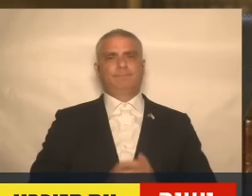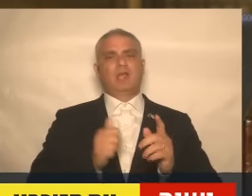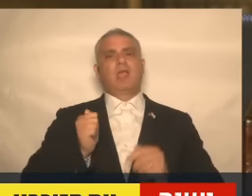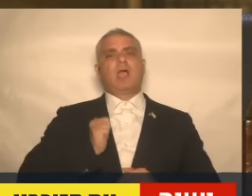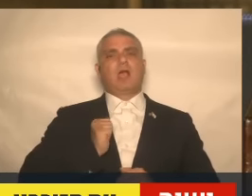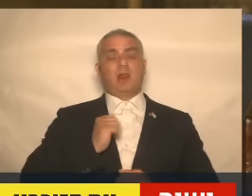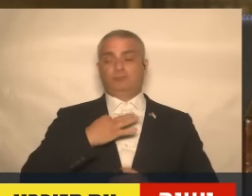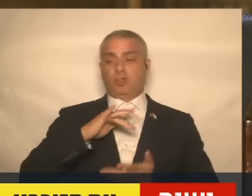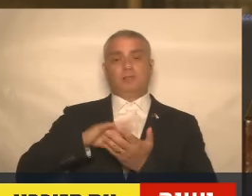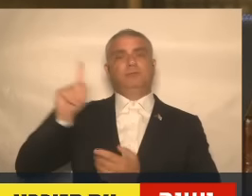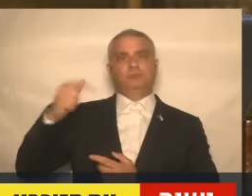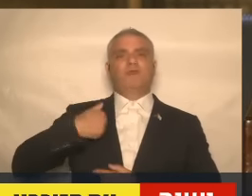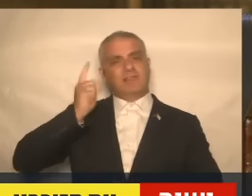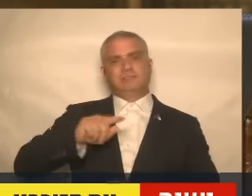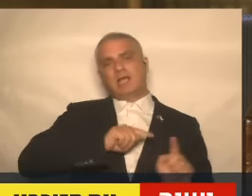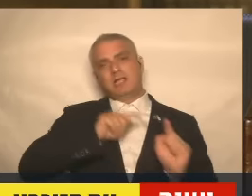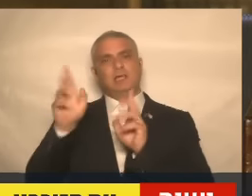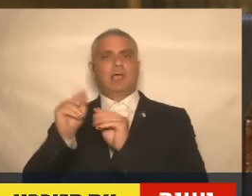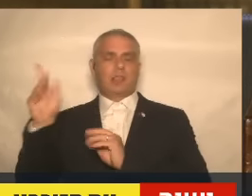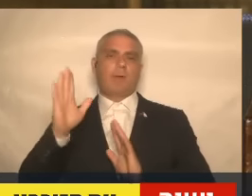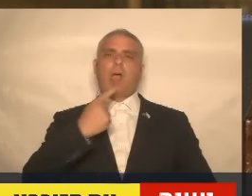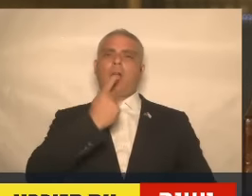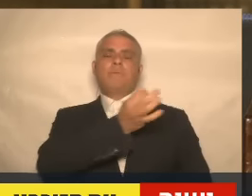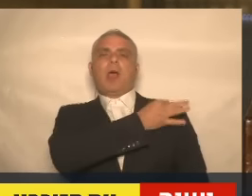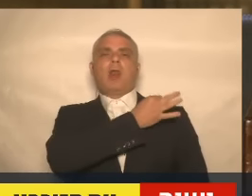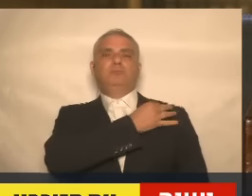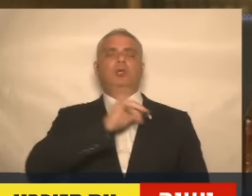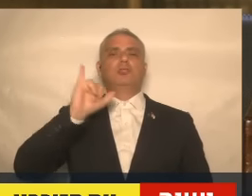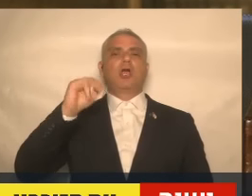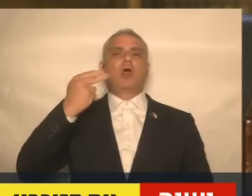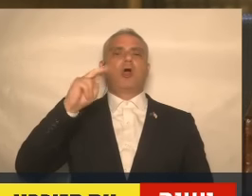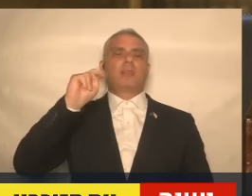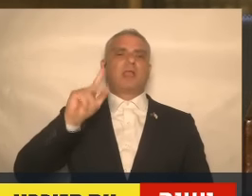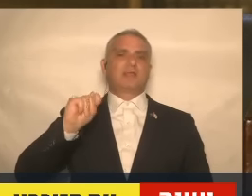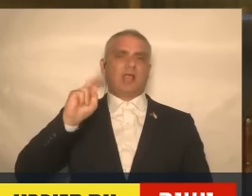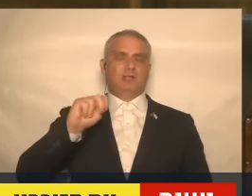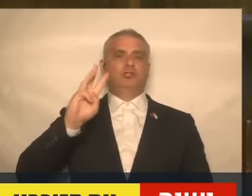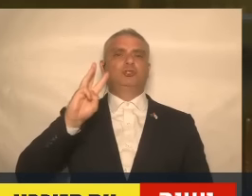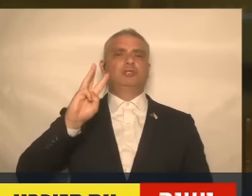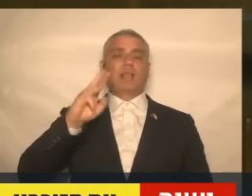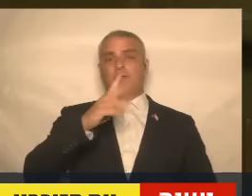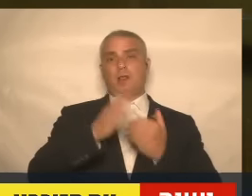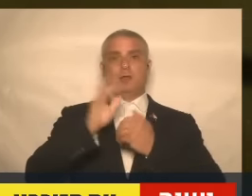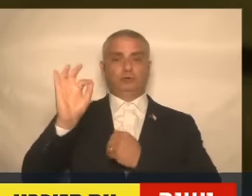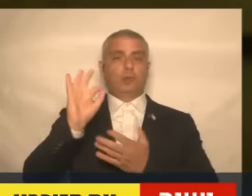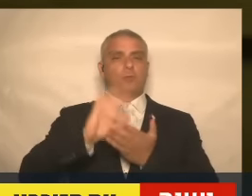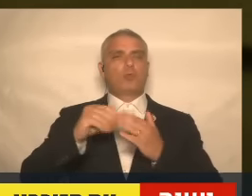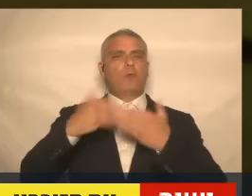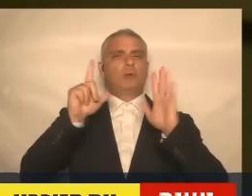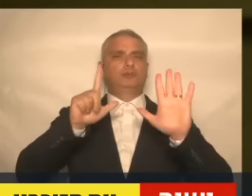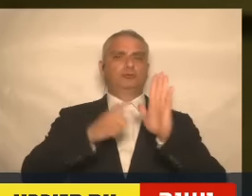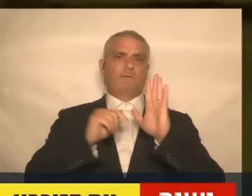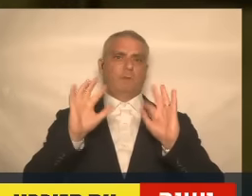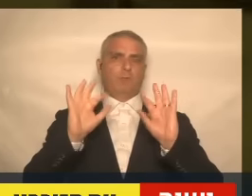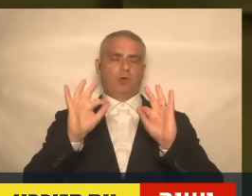החיילים שלי שם ואני צריך להיות שם, כך אמר אלוף משנה יונתן שטיינברג לרעייתו, בבוקר